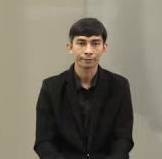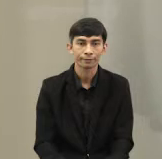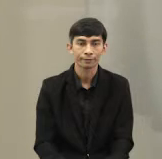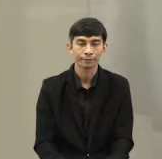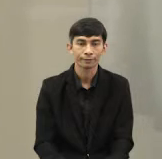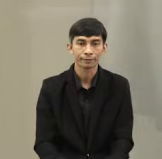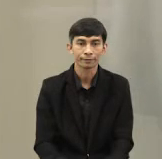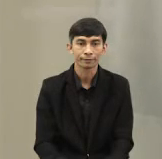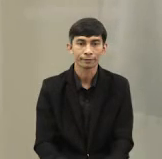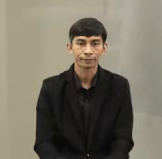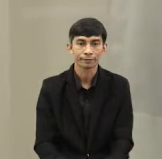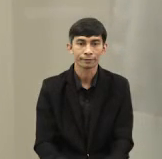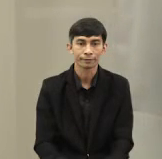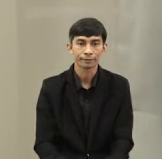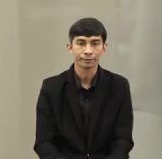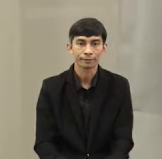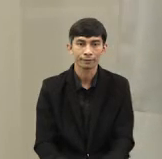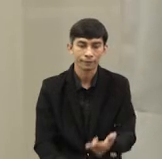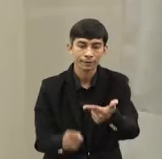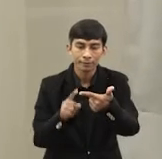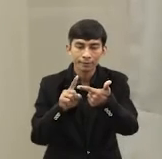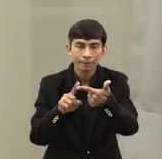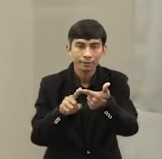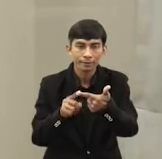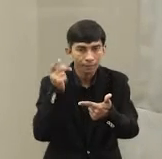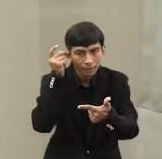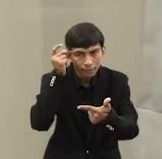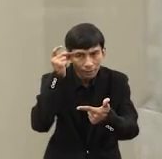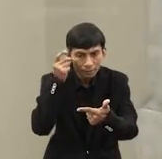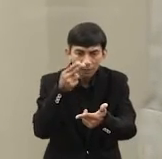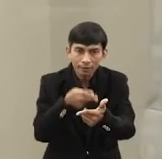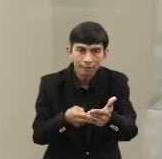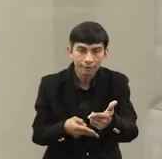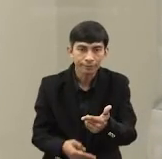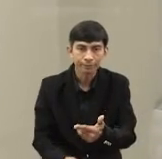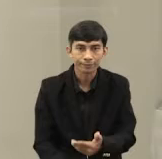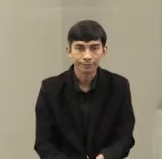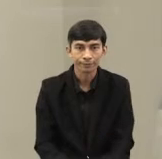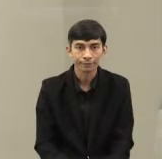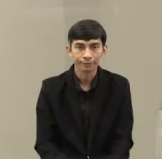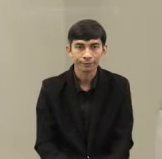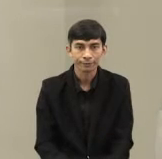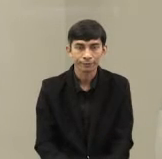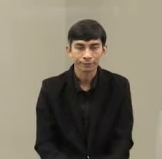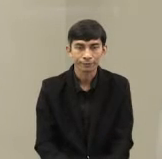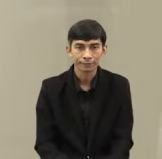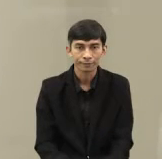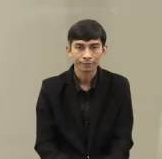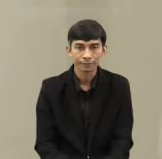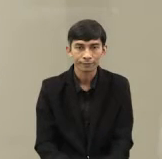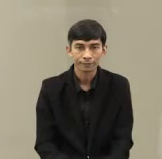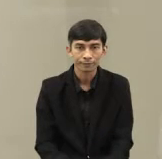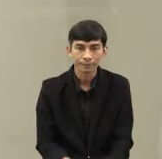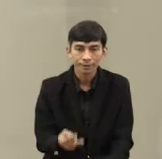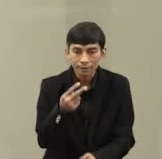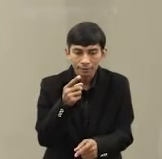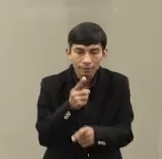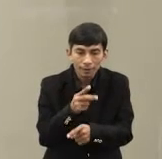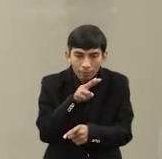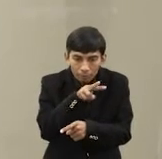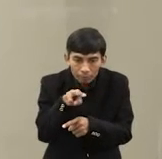con ta cất từ lửa là ba lệ chất tì pì con ta cất từ lửa ấy tiệt chà, cứ con trơ pin nứt từ